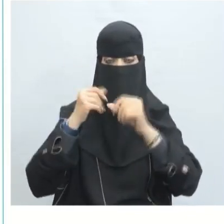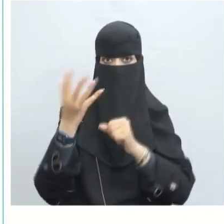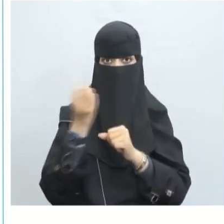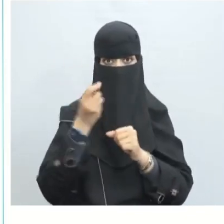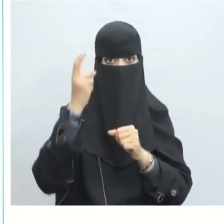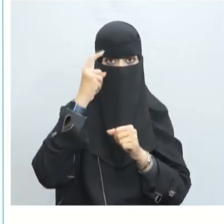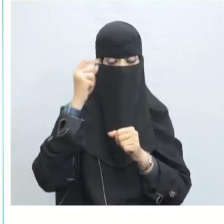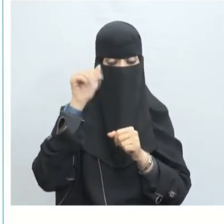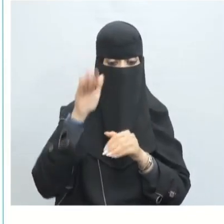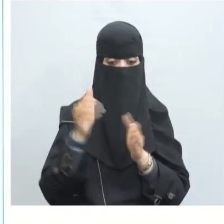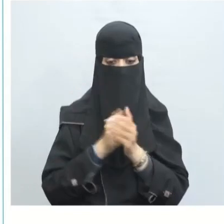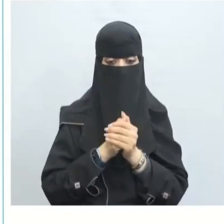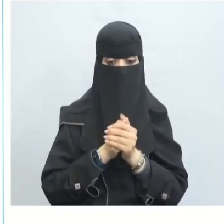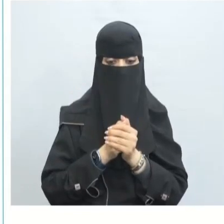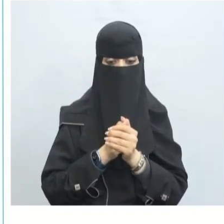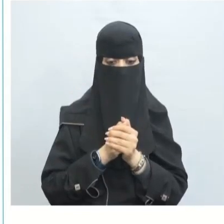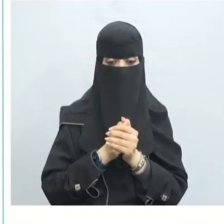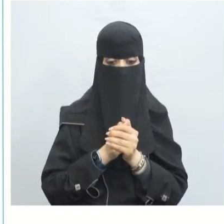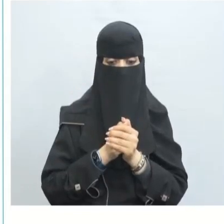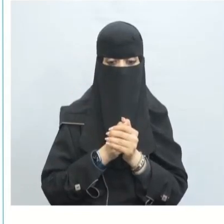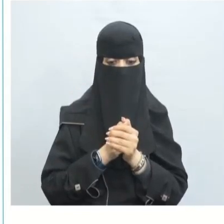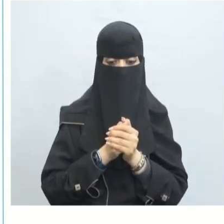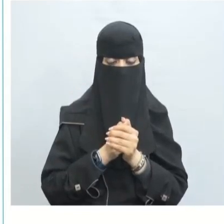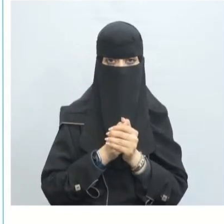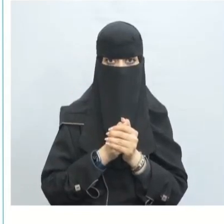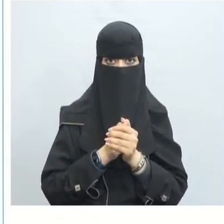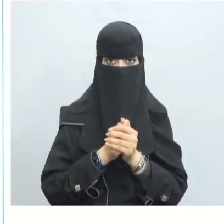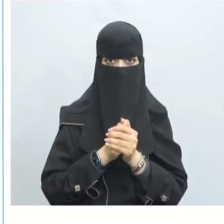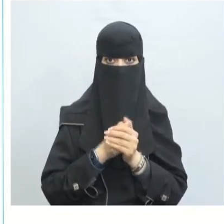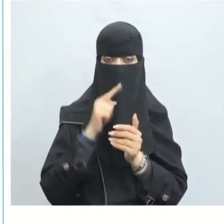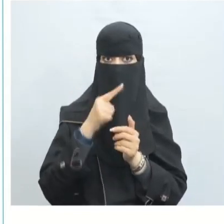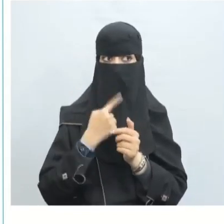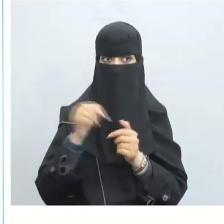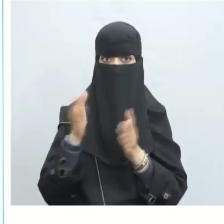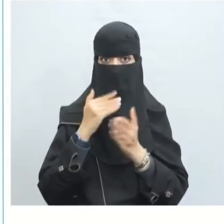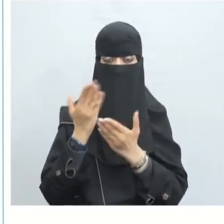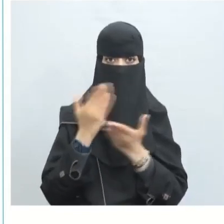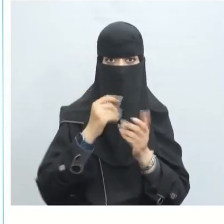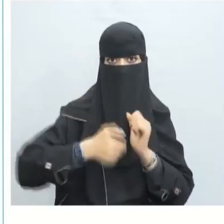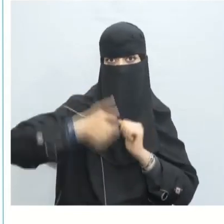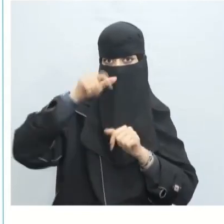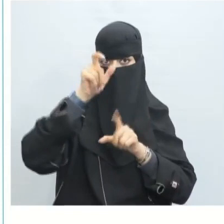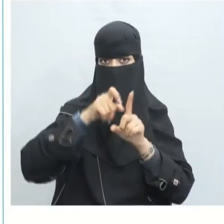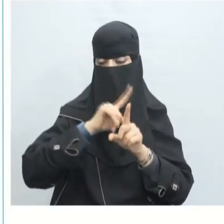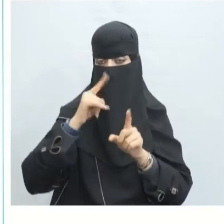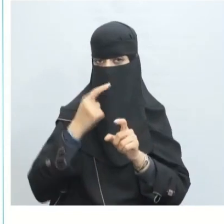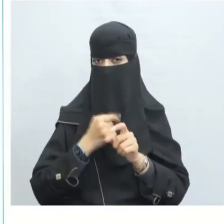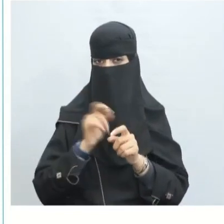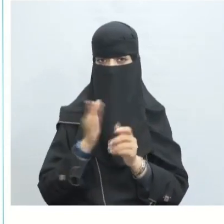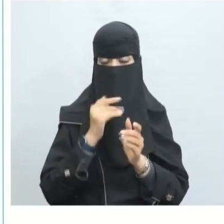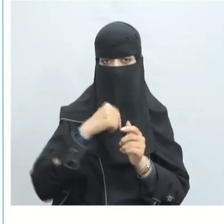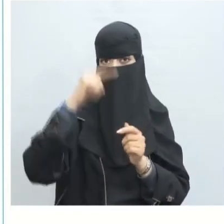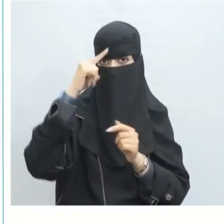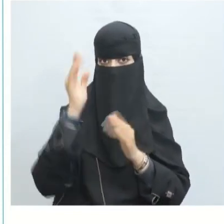معرفه وفهم وبالتاكيد لما مثلا يحبذه الحضور او يفضلون او لا يحبذون